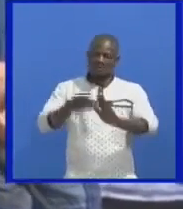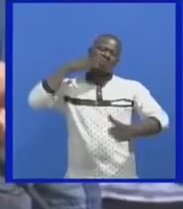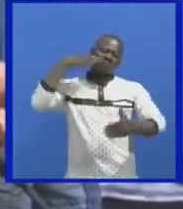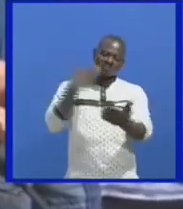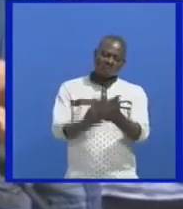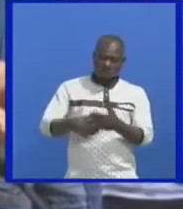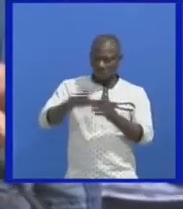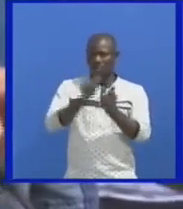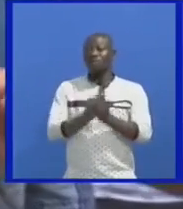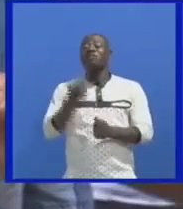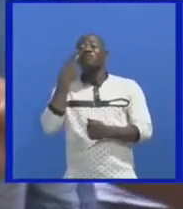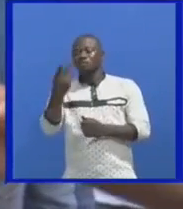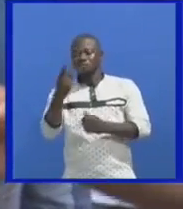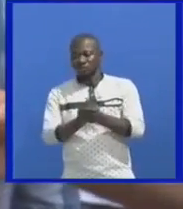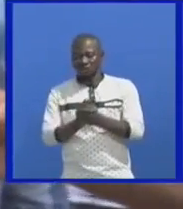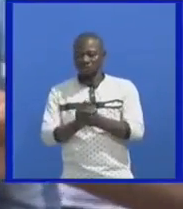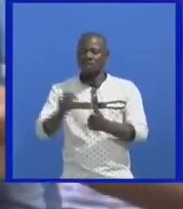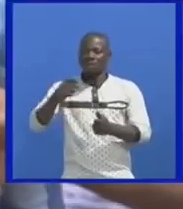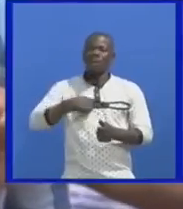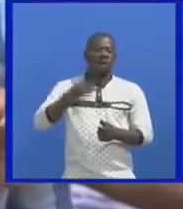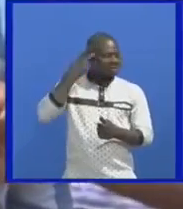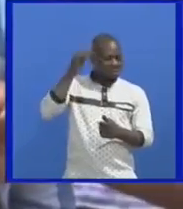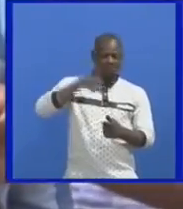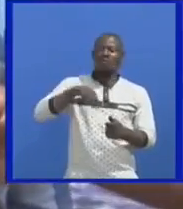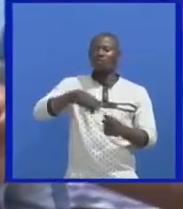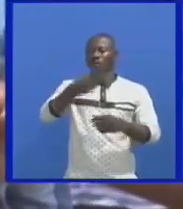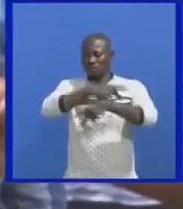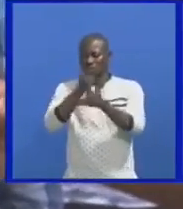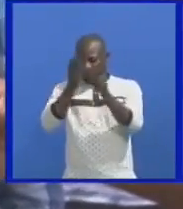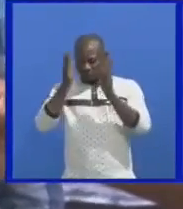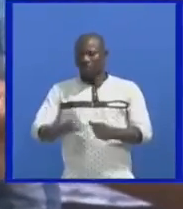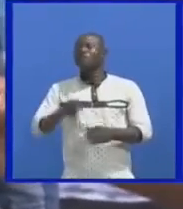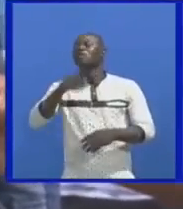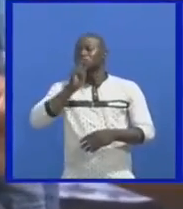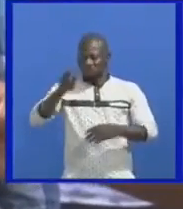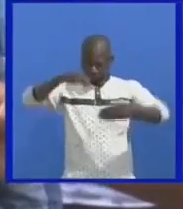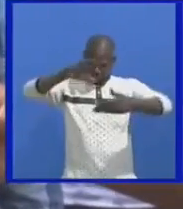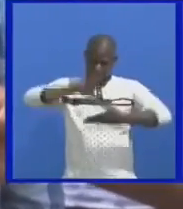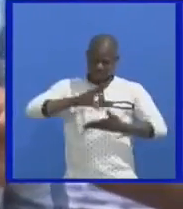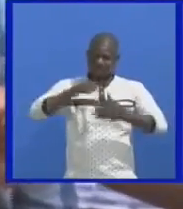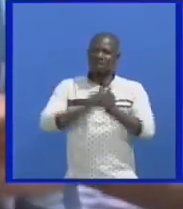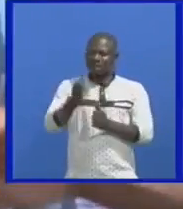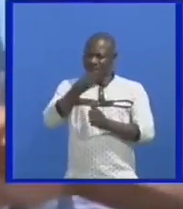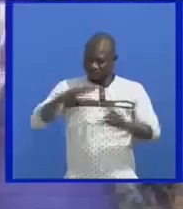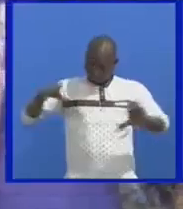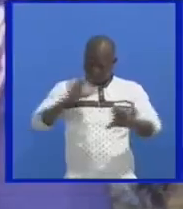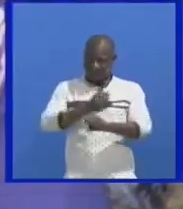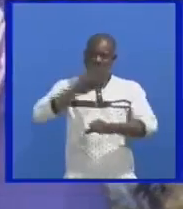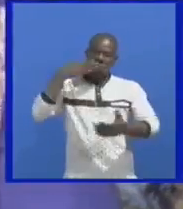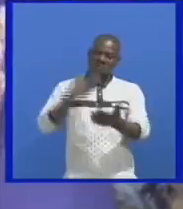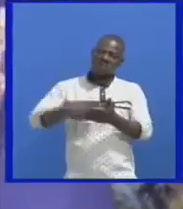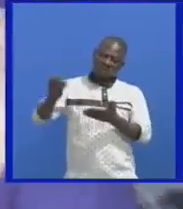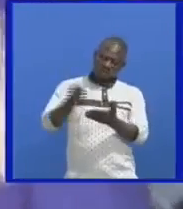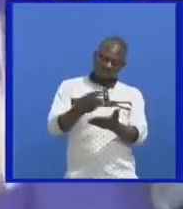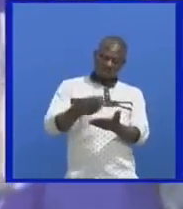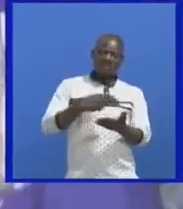et je pense que les producteurs sont également satisfaits et ils vont obtenir de très bonnes récoltes. Cette